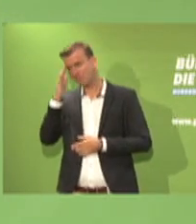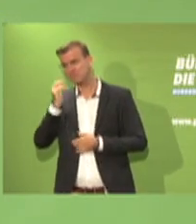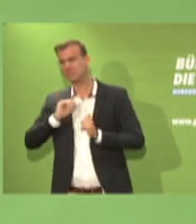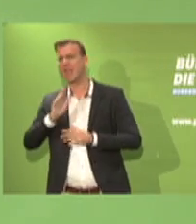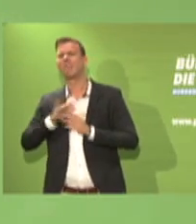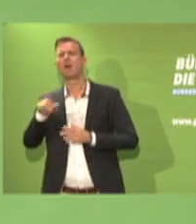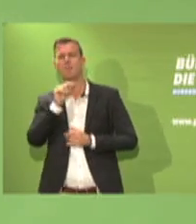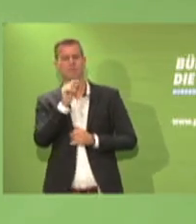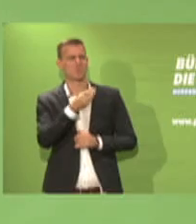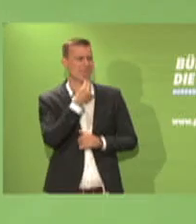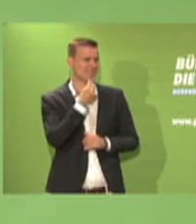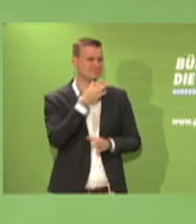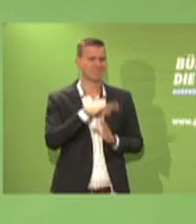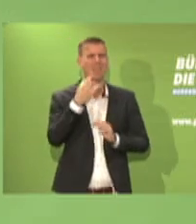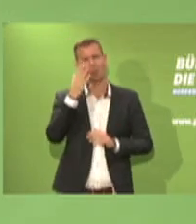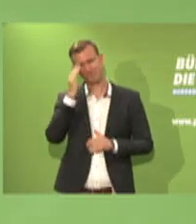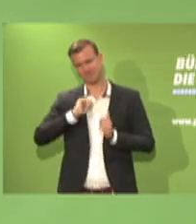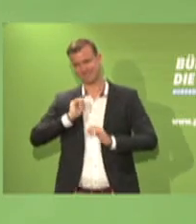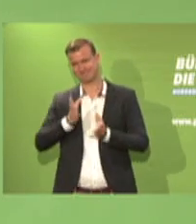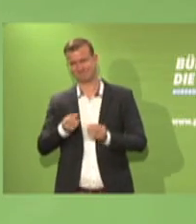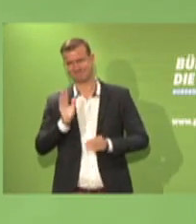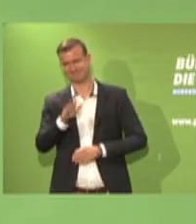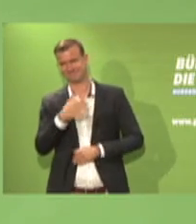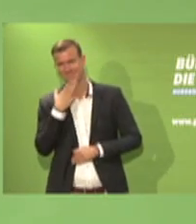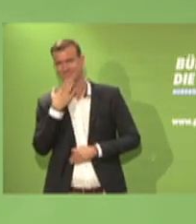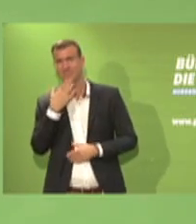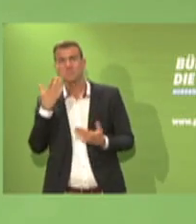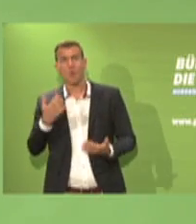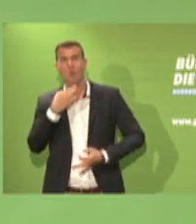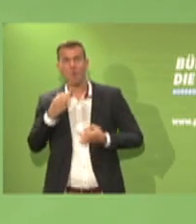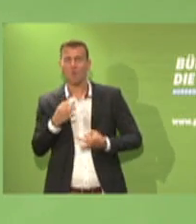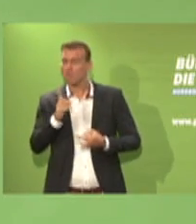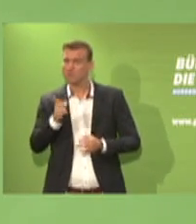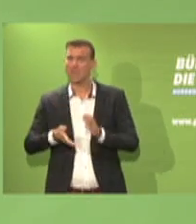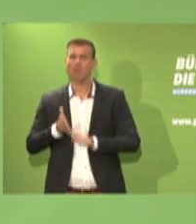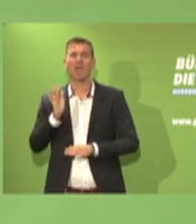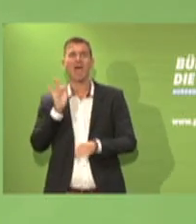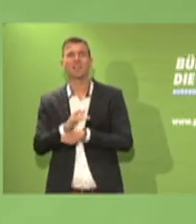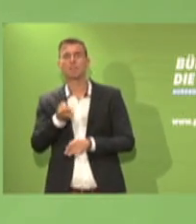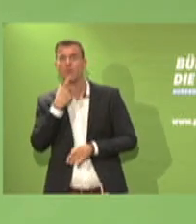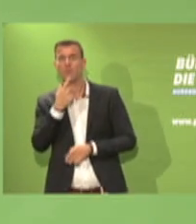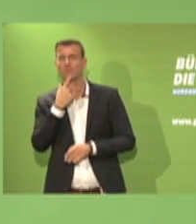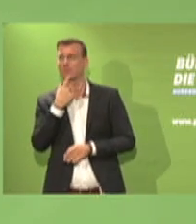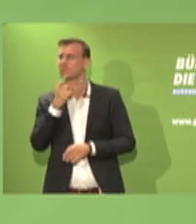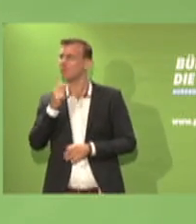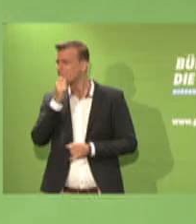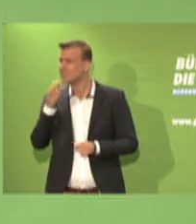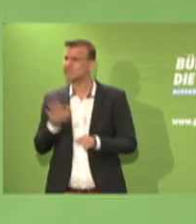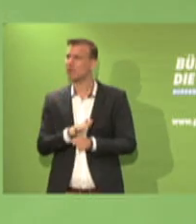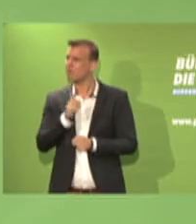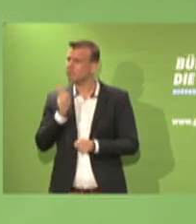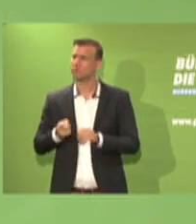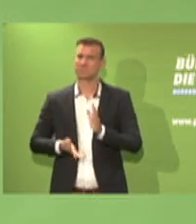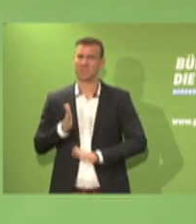Pute, dann hast du keine mehr. Das geht nicht. Wir müssen damit aufhören. Dieser Antibiotika- und Arzneimittelmissbrauch muss beendet